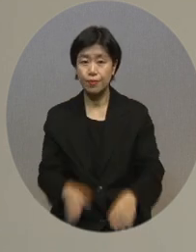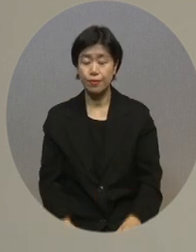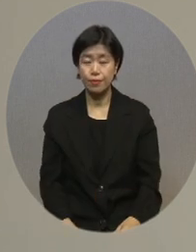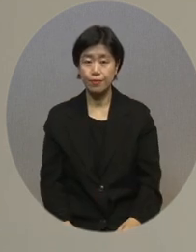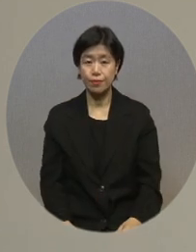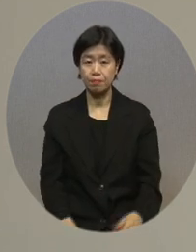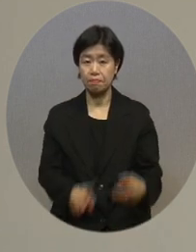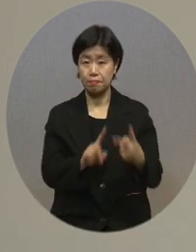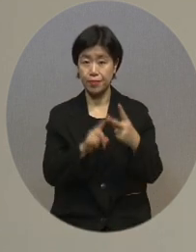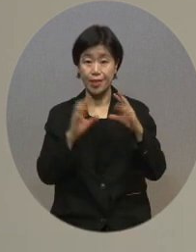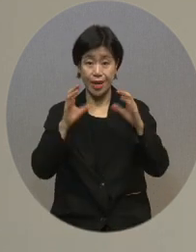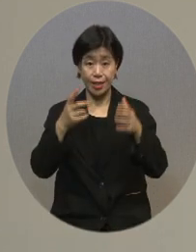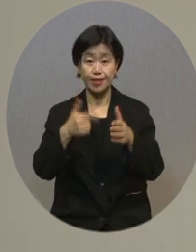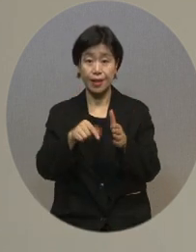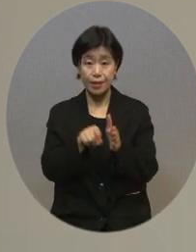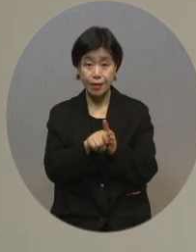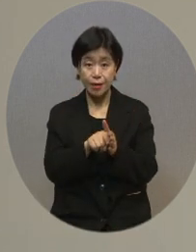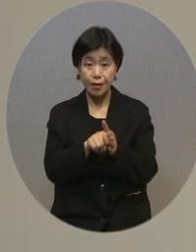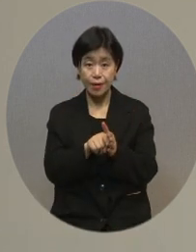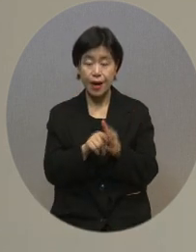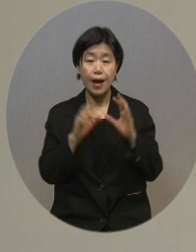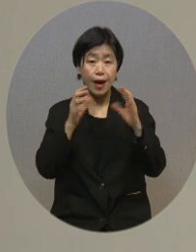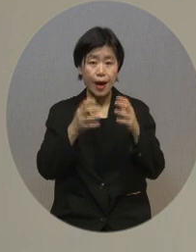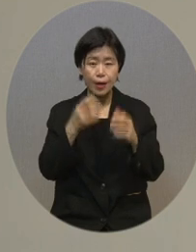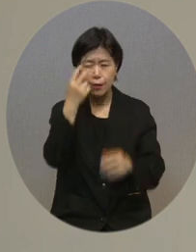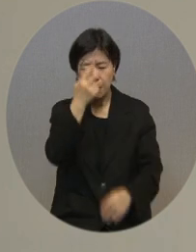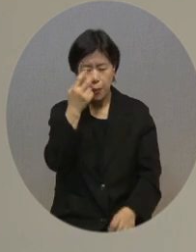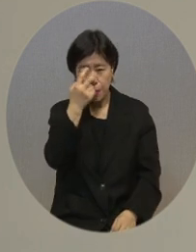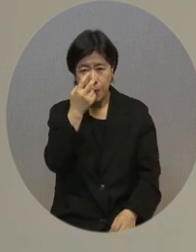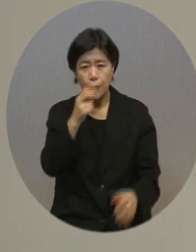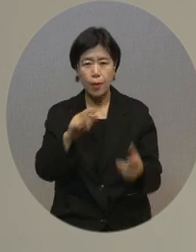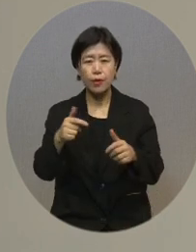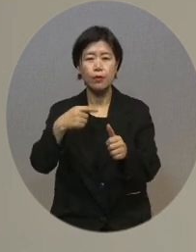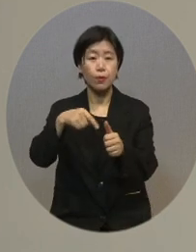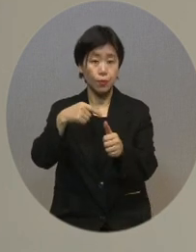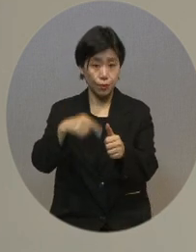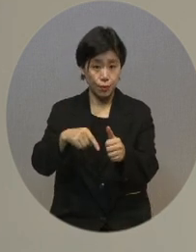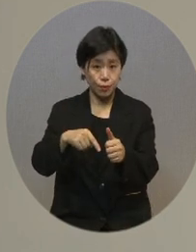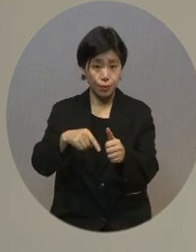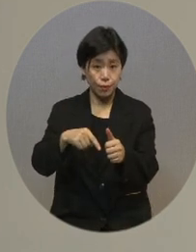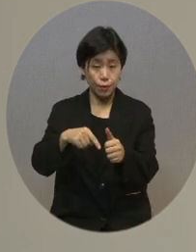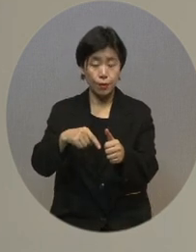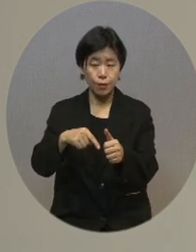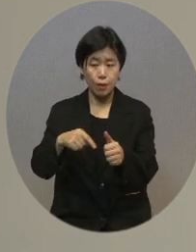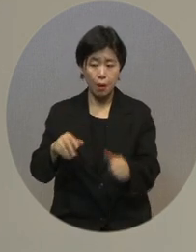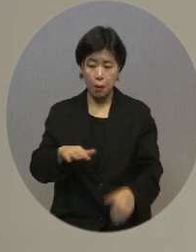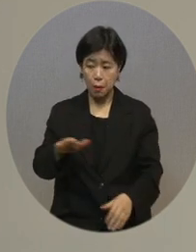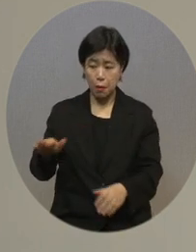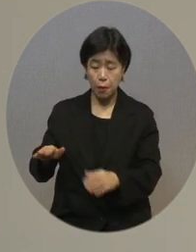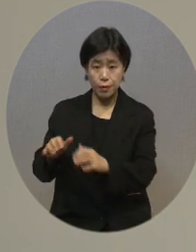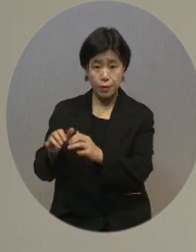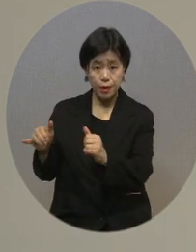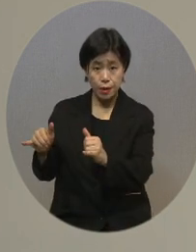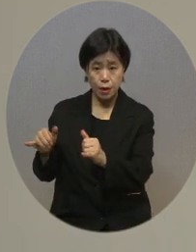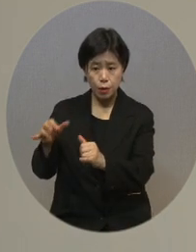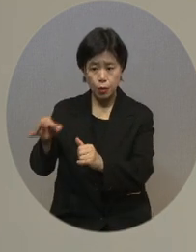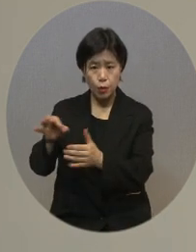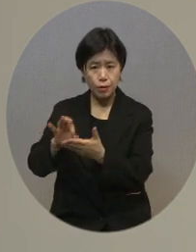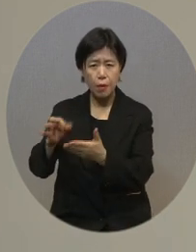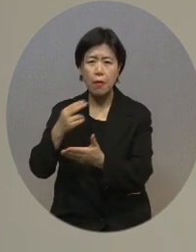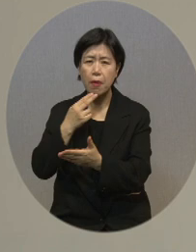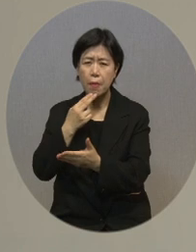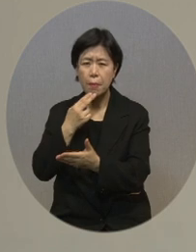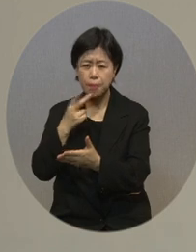이제 아이들 돌봄, 교육, 우리 주민들이 비용이 들지 않도록 그것도 전액 무상으로